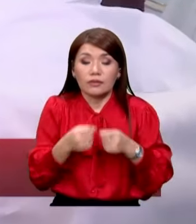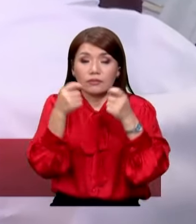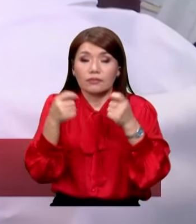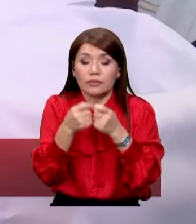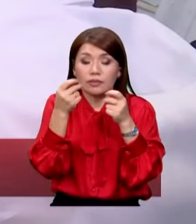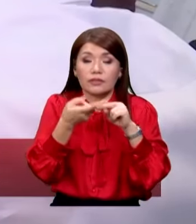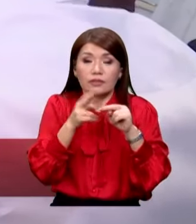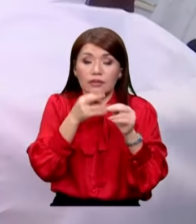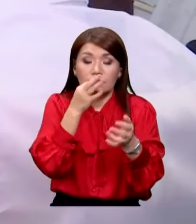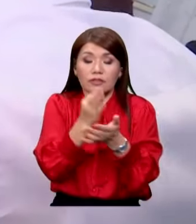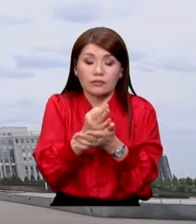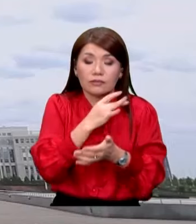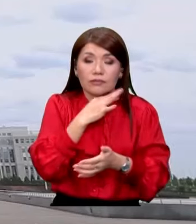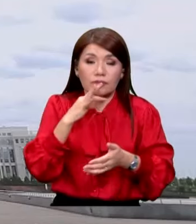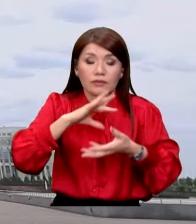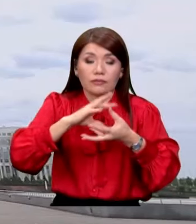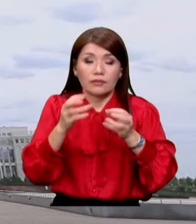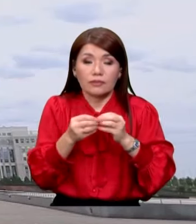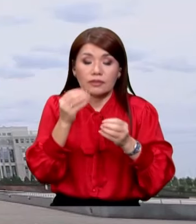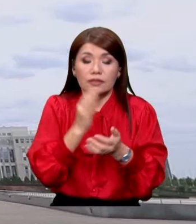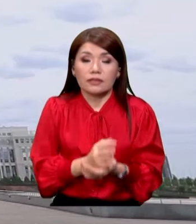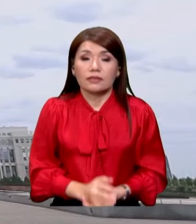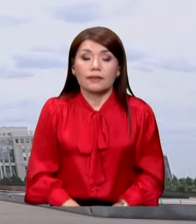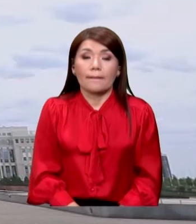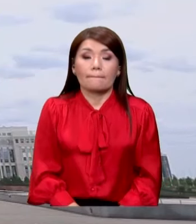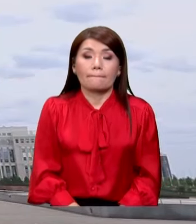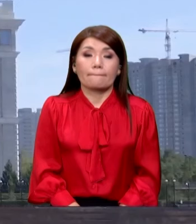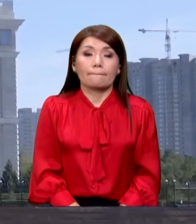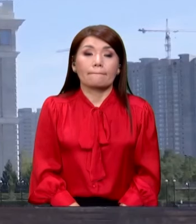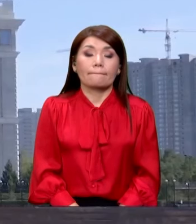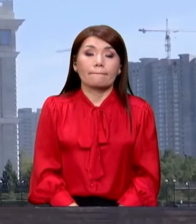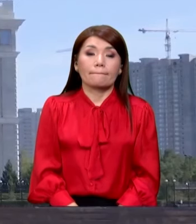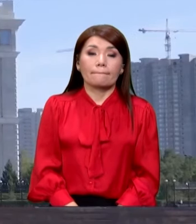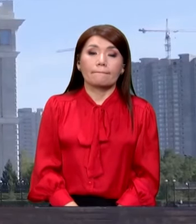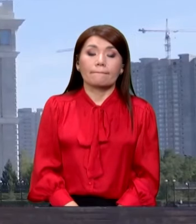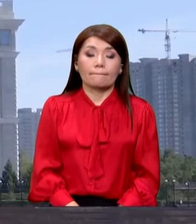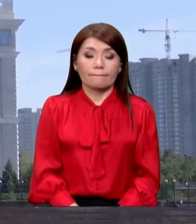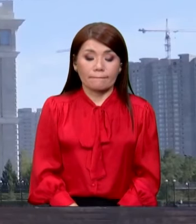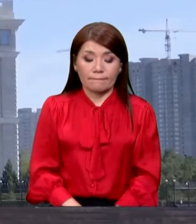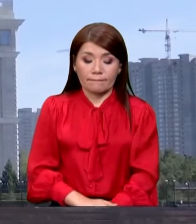үшін де жауапкершілікті күшейту мәселесін қарастырып жатқан көрінеді. Динара Жоламанқызы, Атамекен, Бизнес.